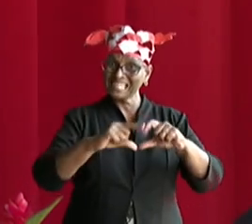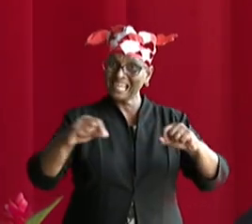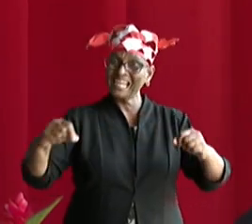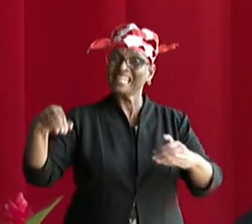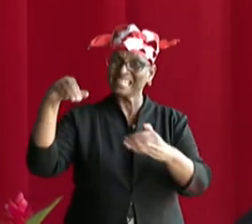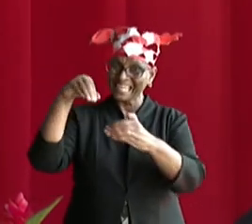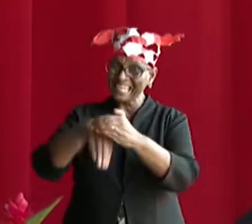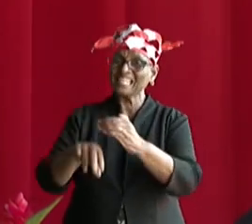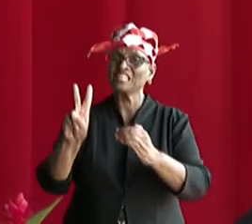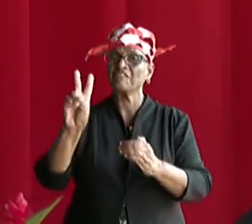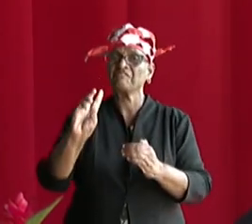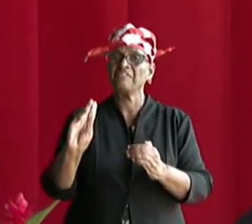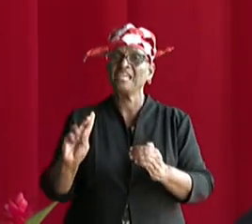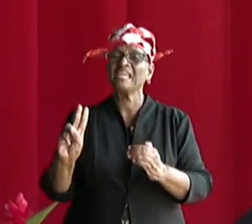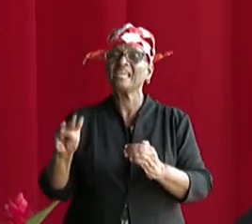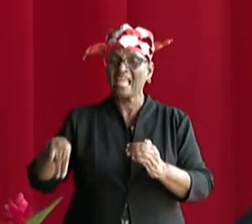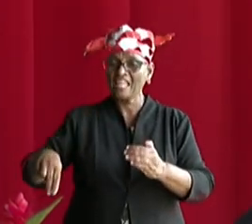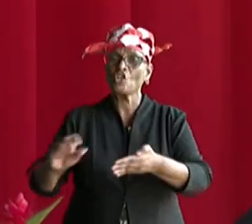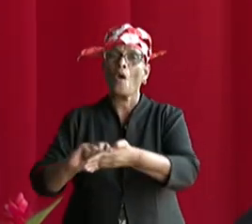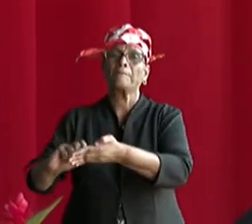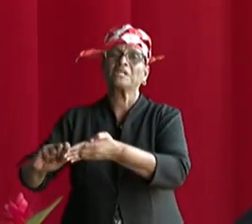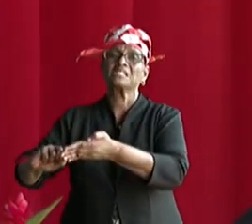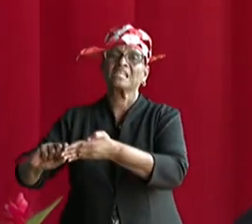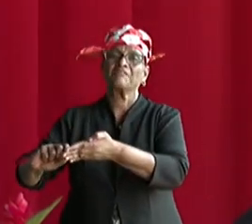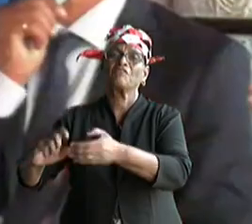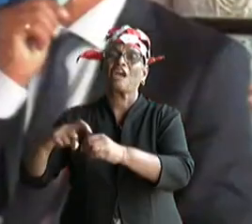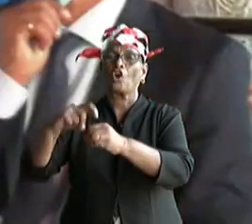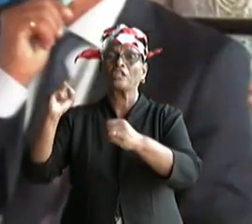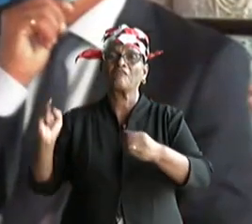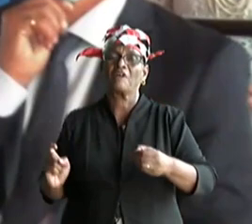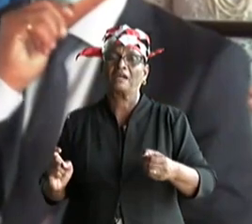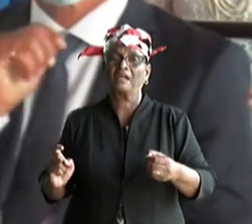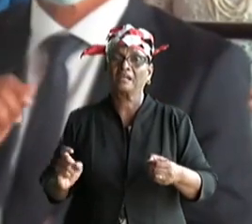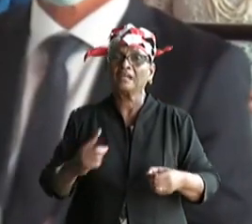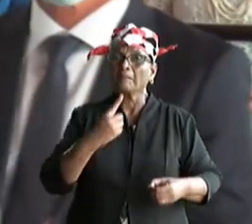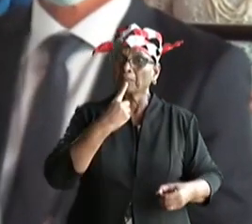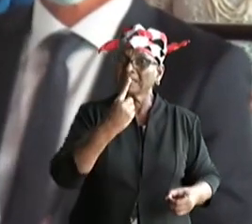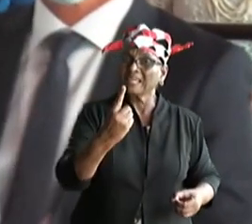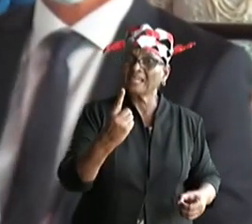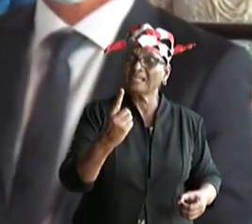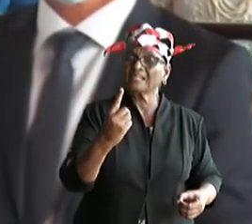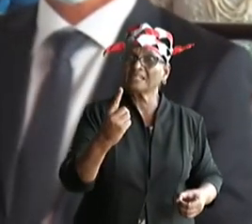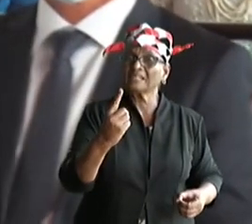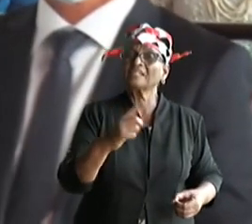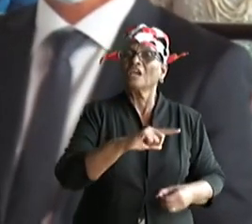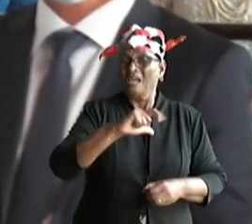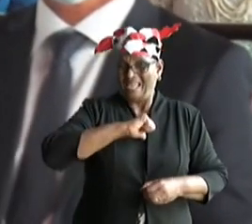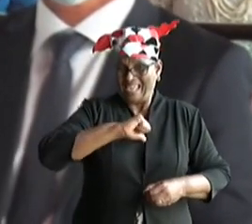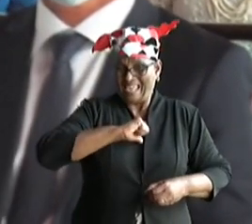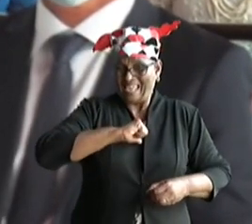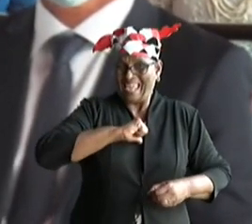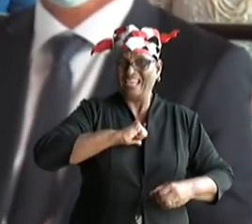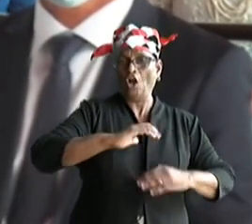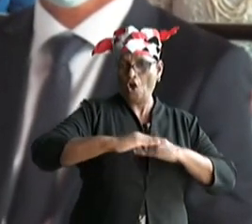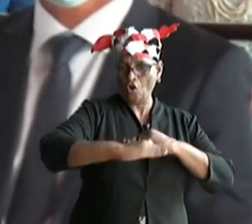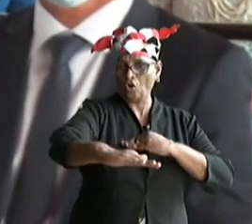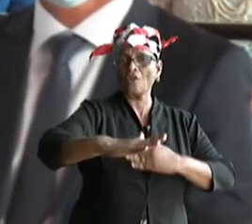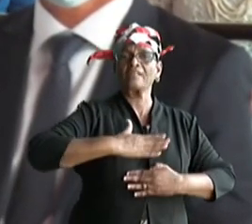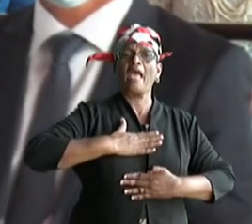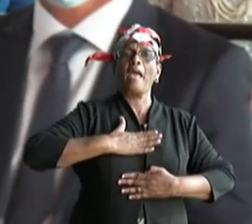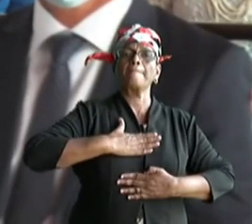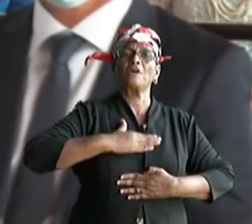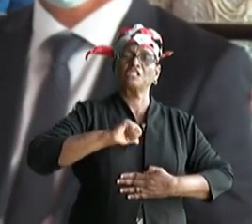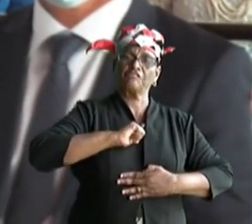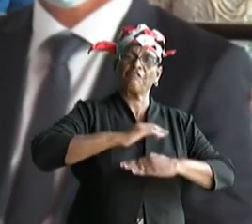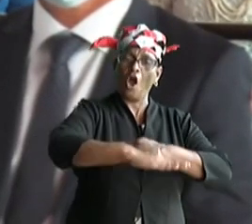volgenrechtelijke organisatie. Hetgeen betekent, meneer de voorzitter, dat wij ons eigen grondgebied hebben, maar